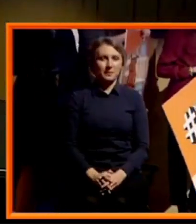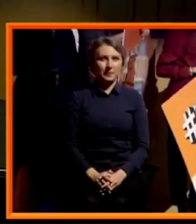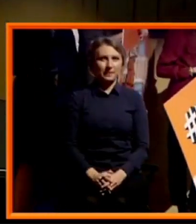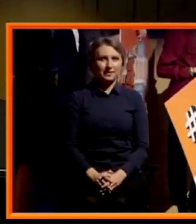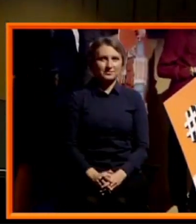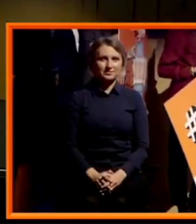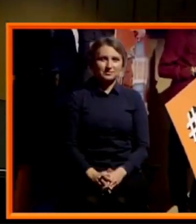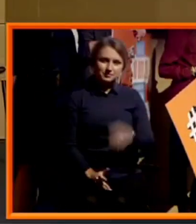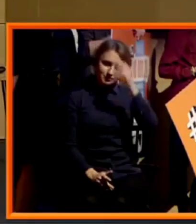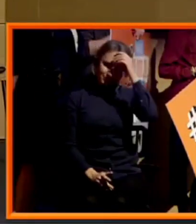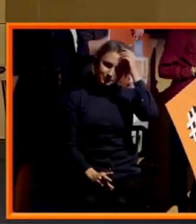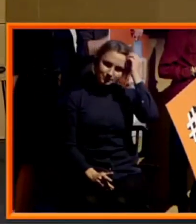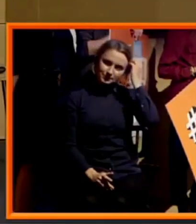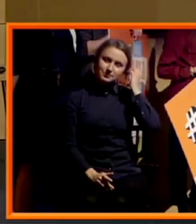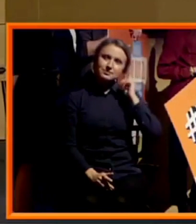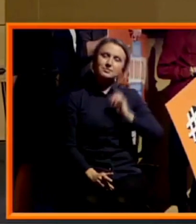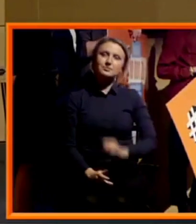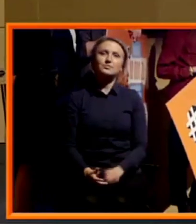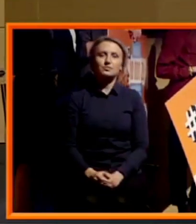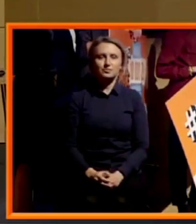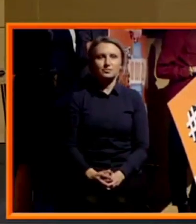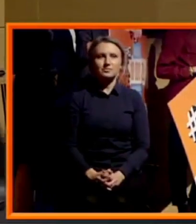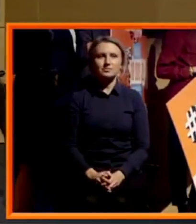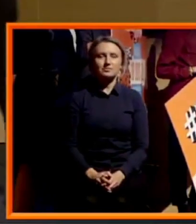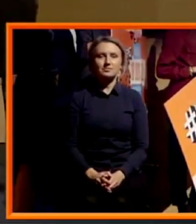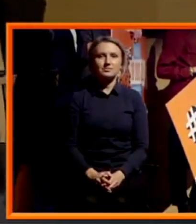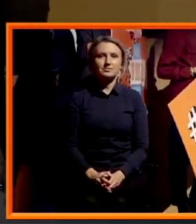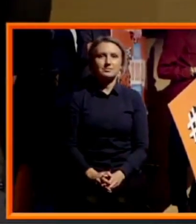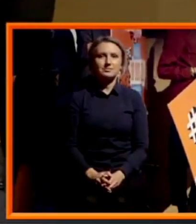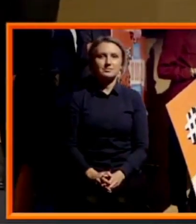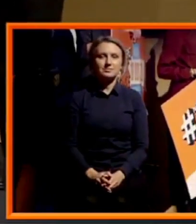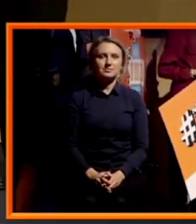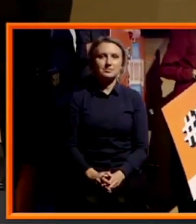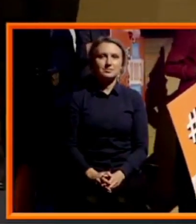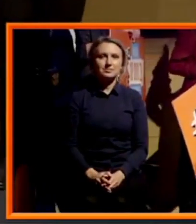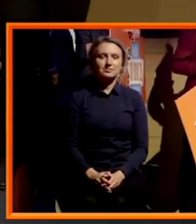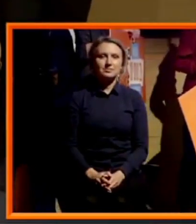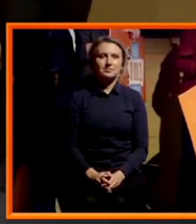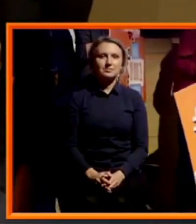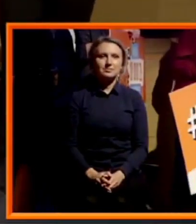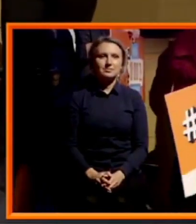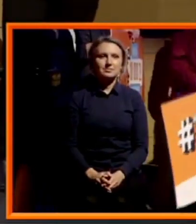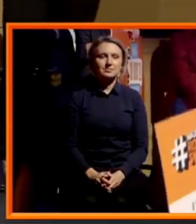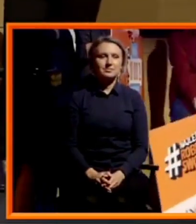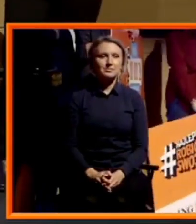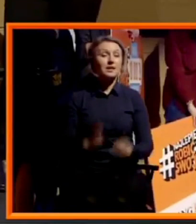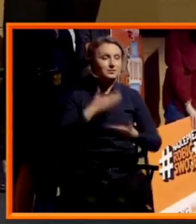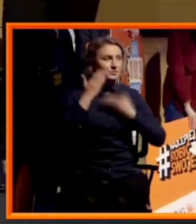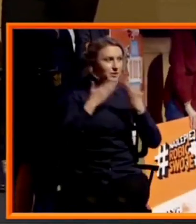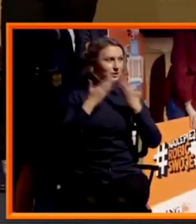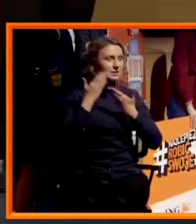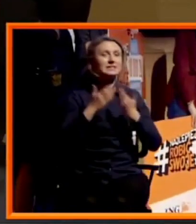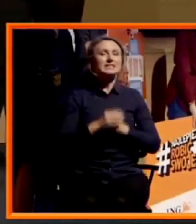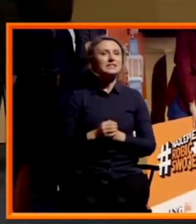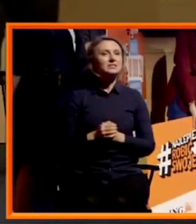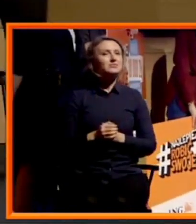wędrują od pani Anny. Wielkie gratulacje, mikrofon jest twój. Weteran ci pomoże, tak jak